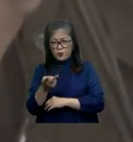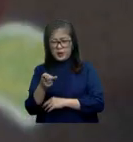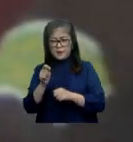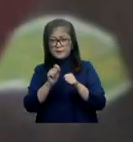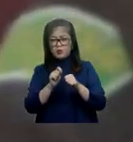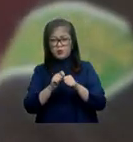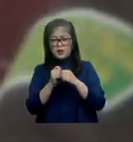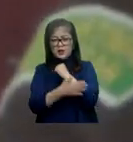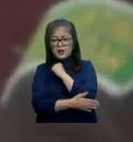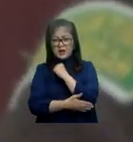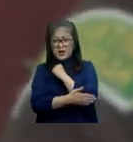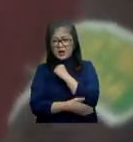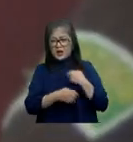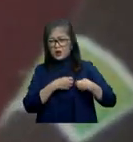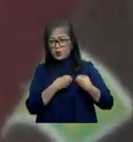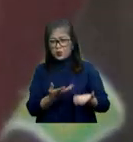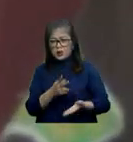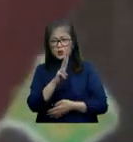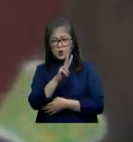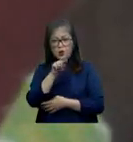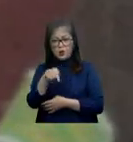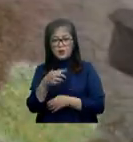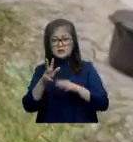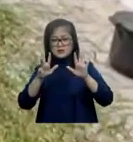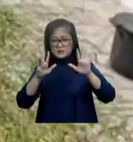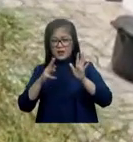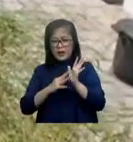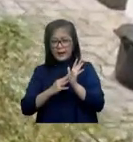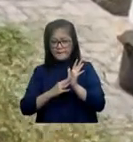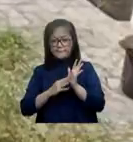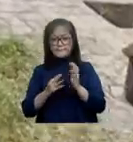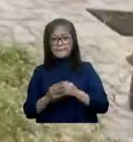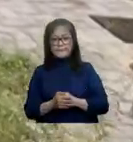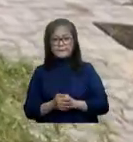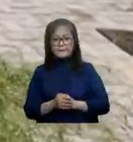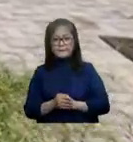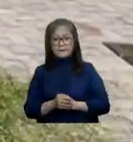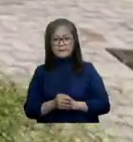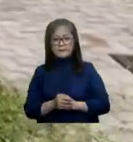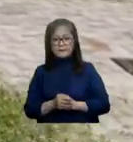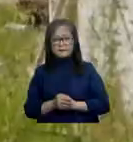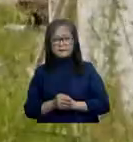2,9 miliar rupiah. Dari Sleman, Yogyakarta, Galih Wisma Ainus melaporkan.